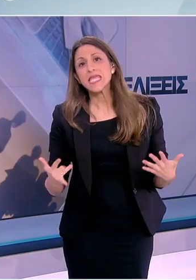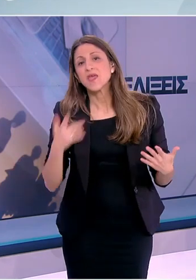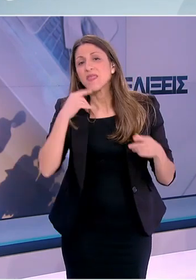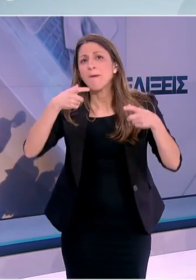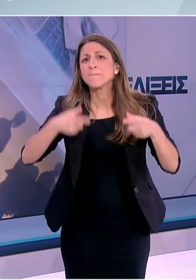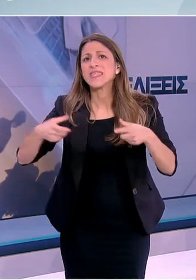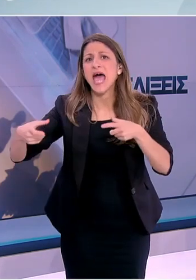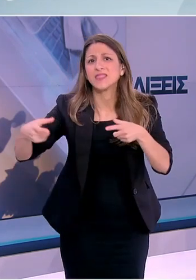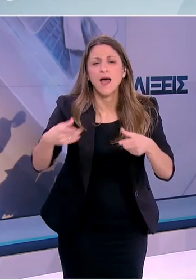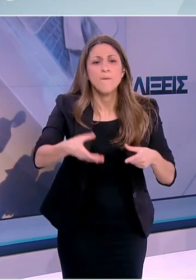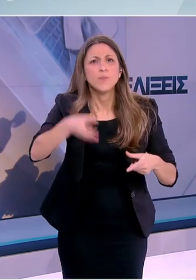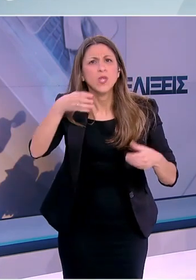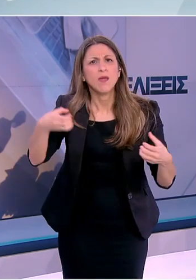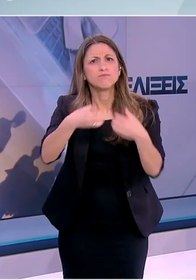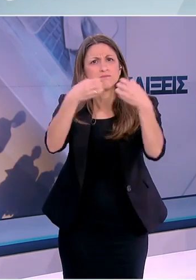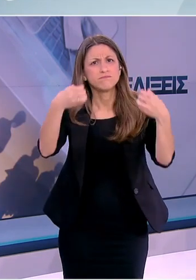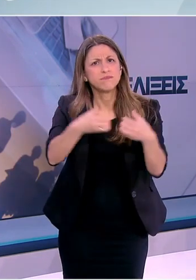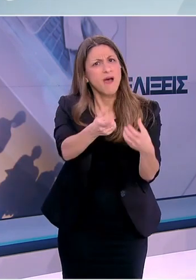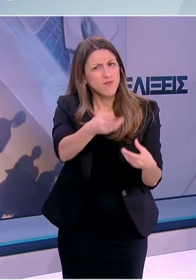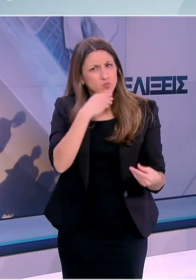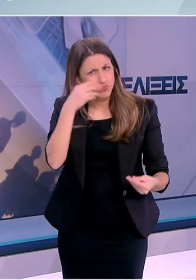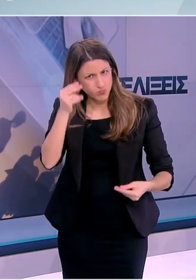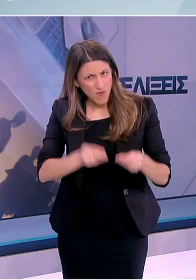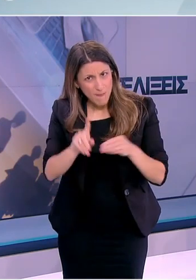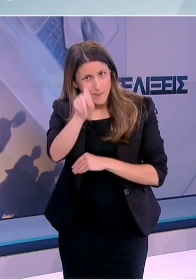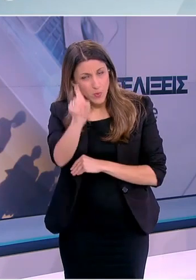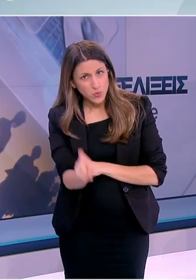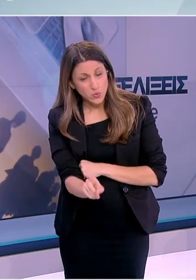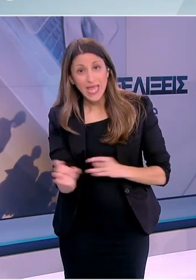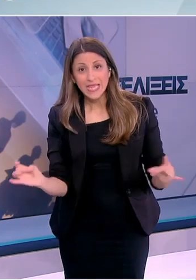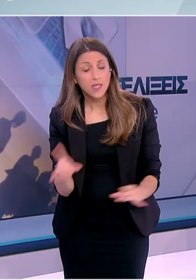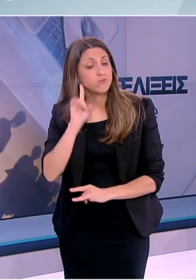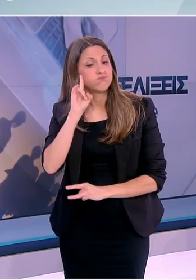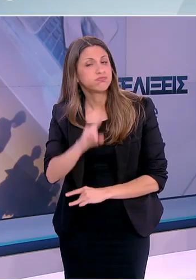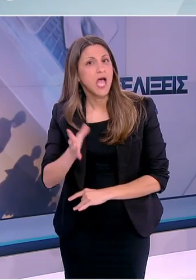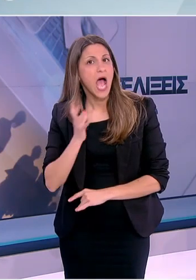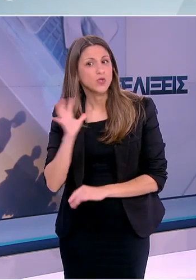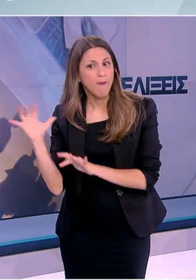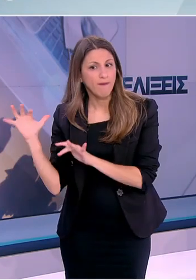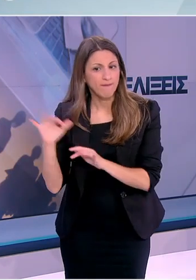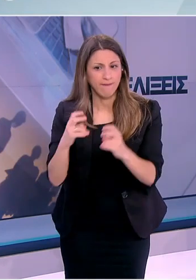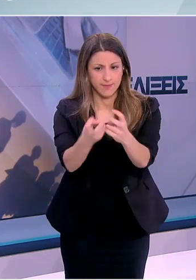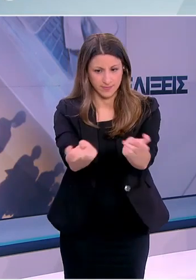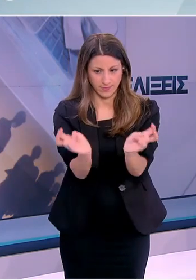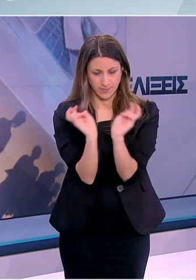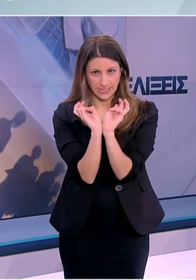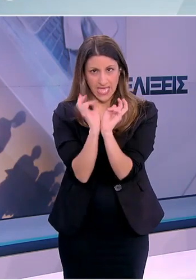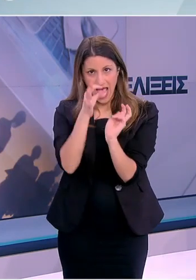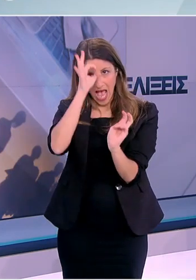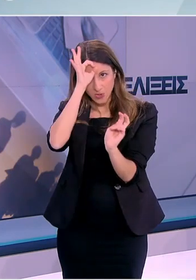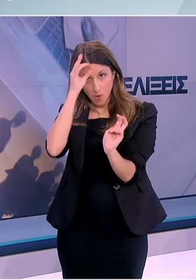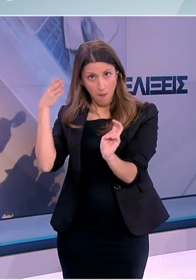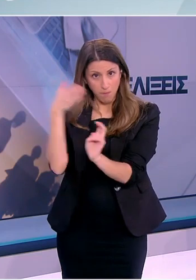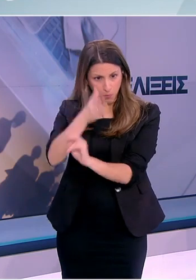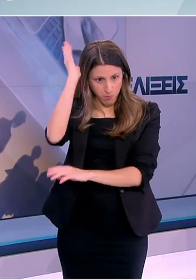ποτηριών? Εάν τελικά κάποιοι αγνοήσουν τα μέτρα και μαζευτούν, πώς θα γίνεται ο έλεγχος? Θα παρεμβαίνει η αστυνομία, θα τους διαλύει και θα επιβάλλει